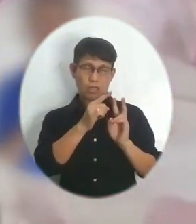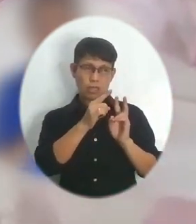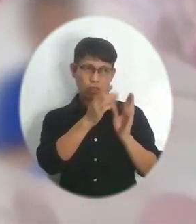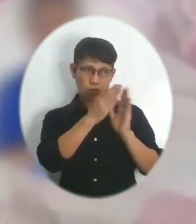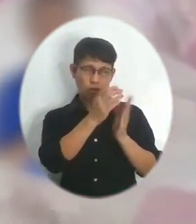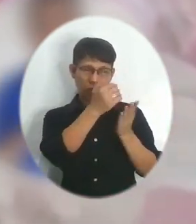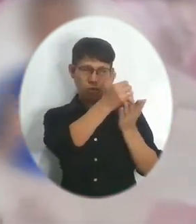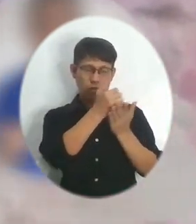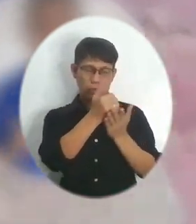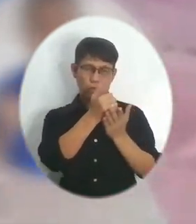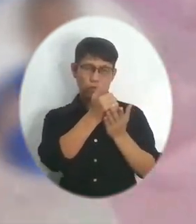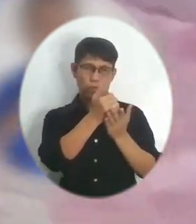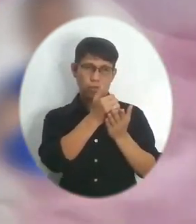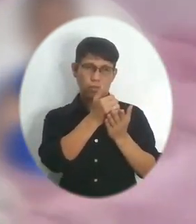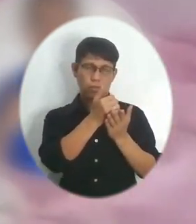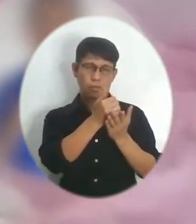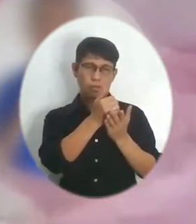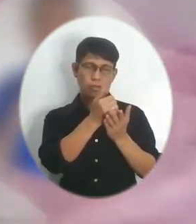sa kapwa ko, mahal ko.